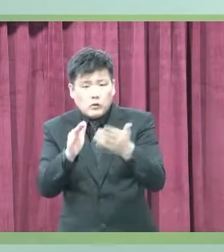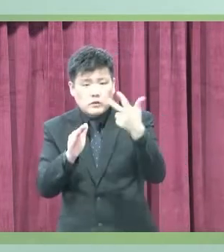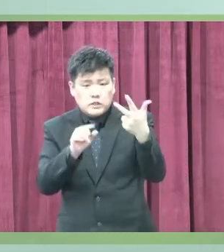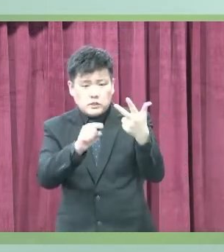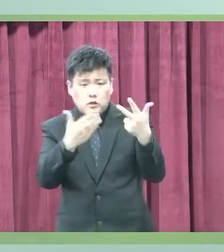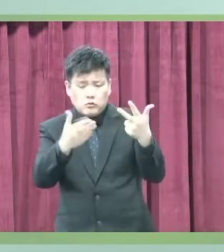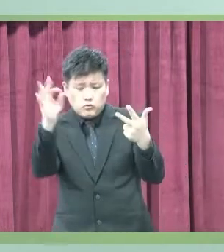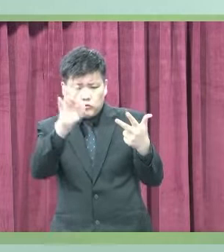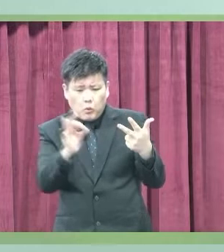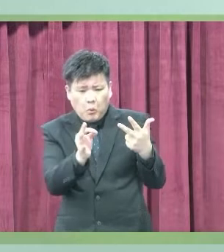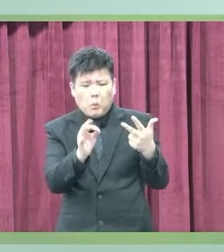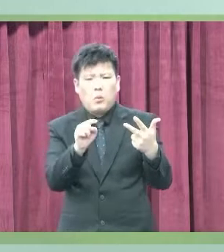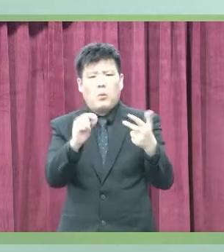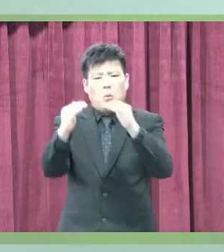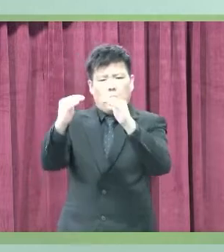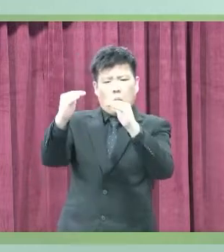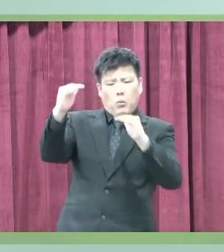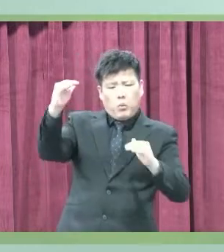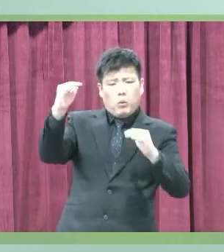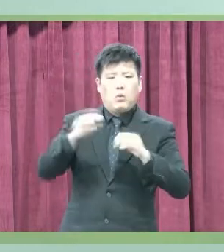7.9%포인트의 저조함을 보이고 있습니다.